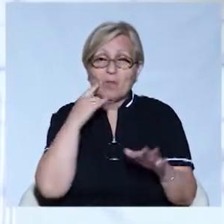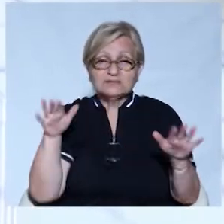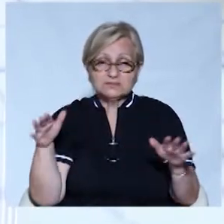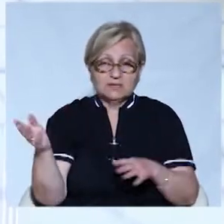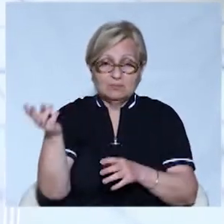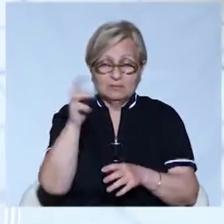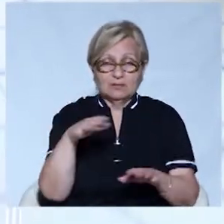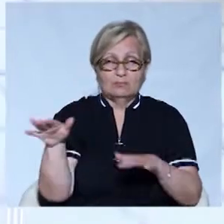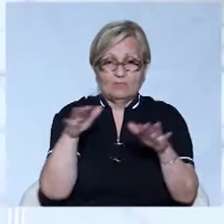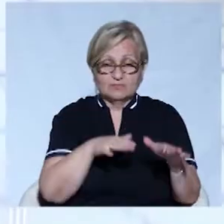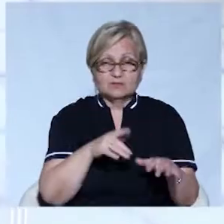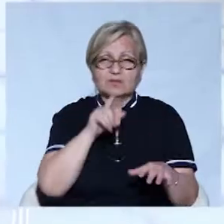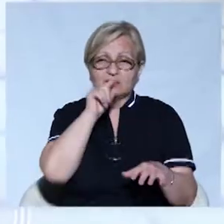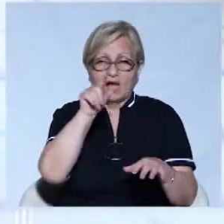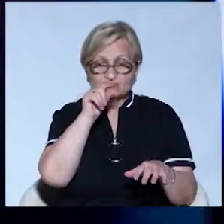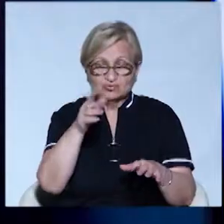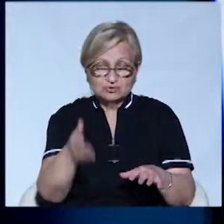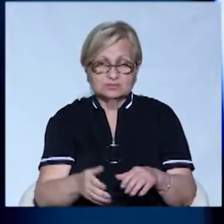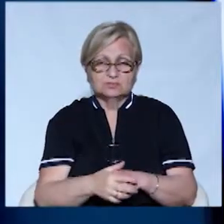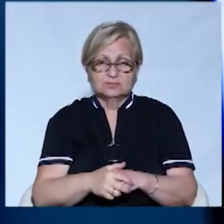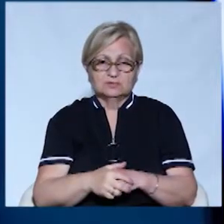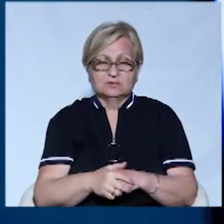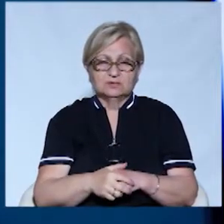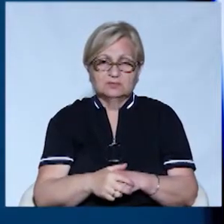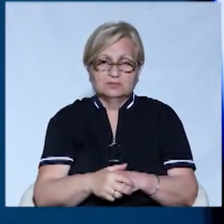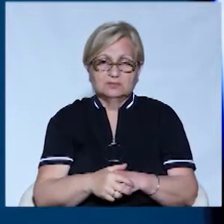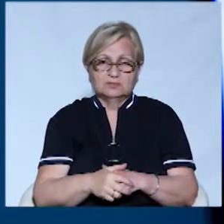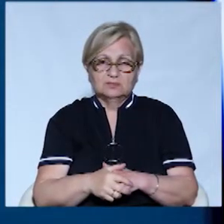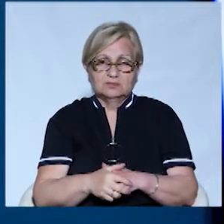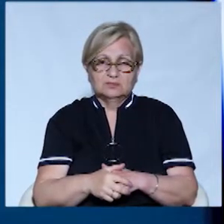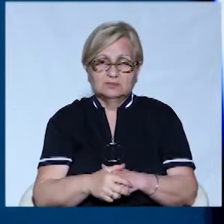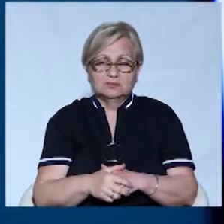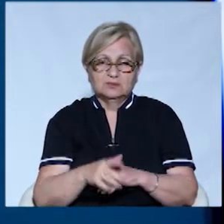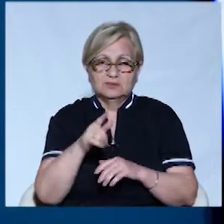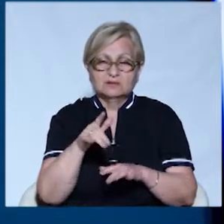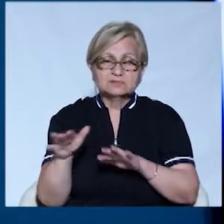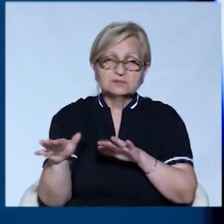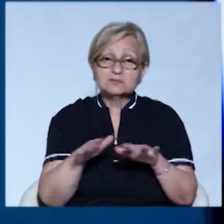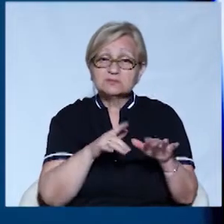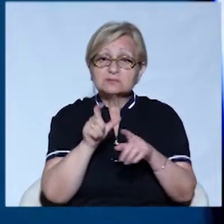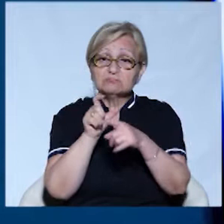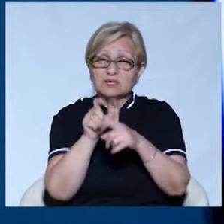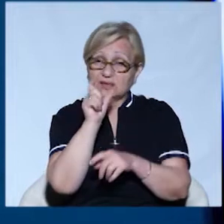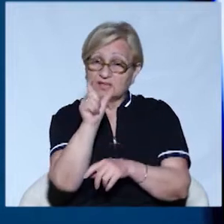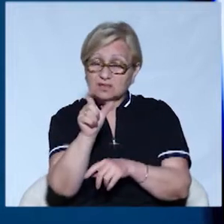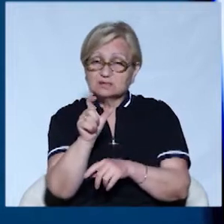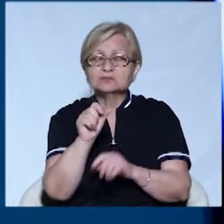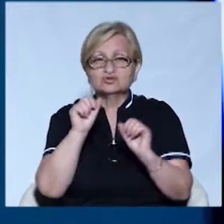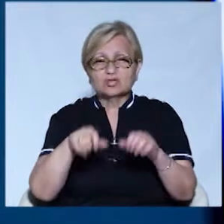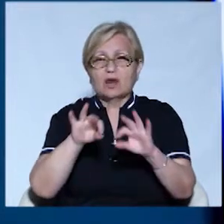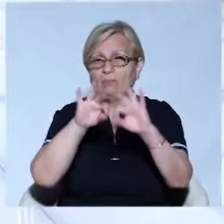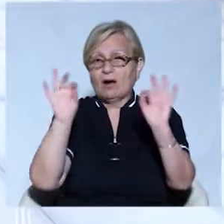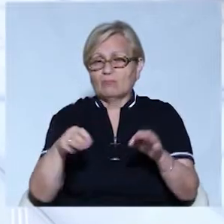მოფრინდნენ, აჭიკჭიკდნენ და ზმნით ასე გამოვხატეთ